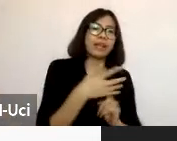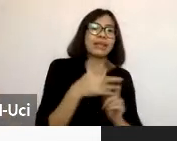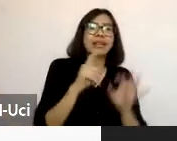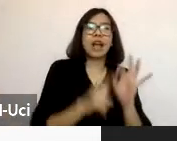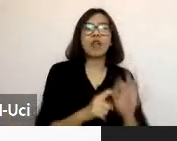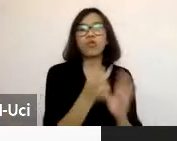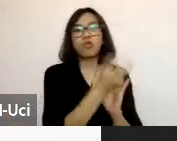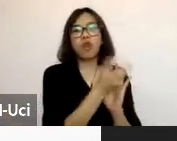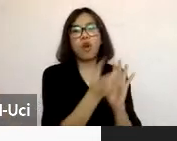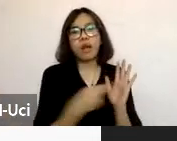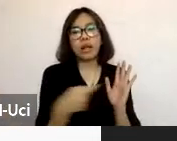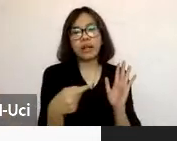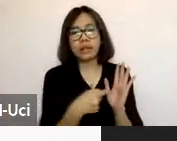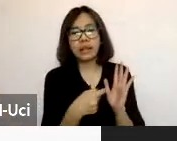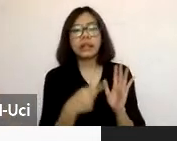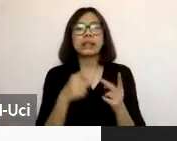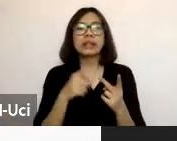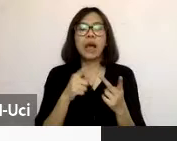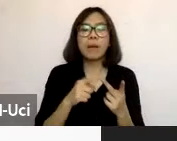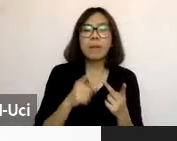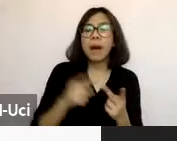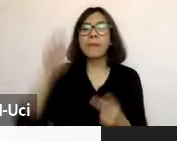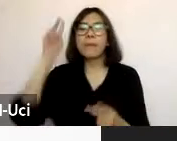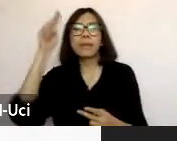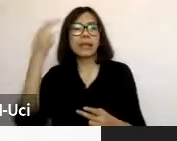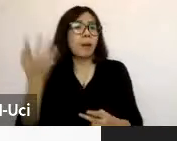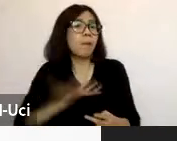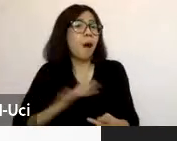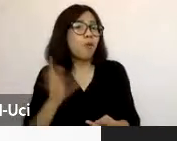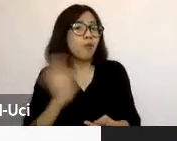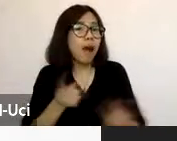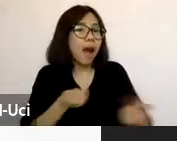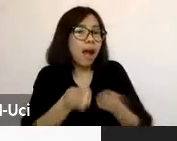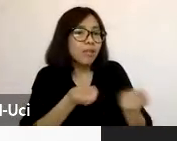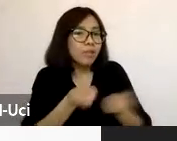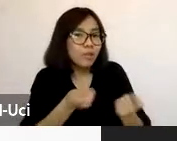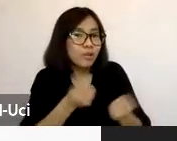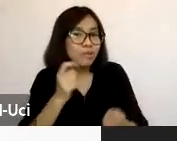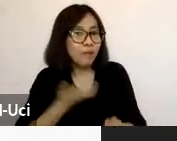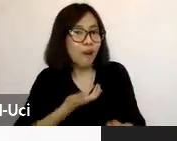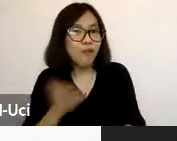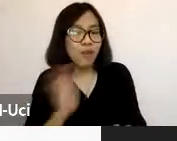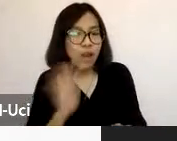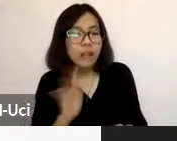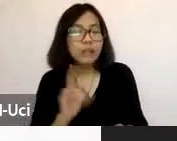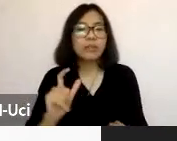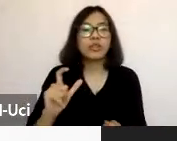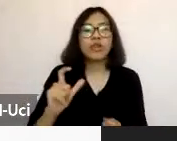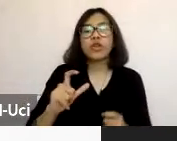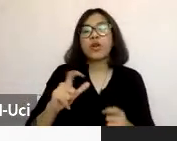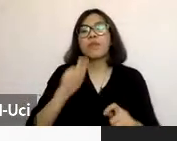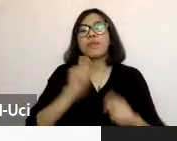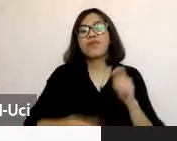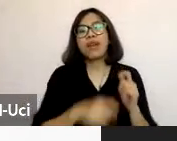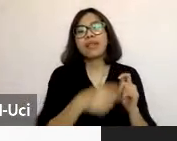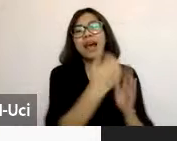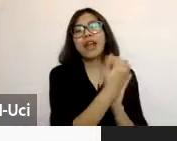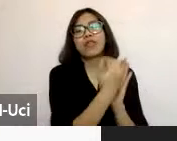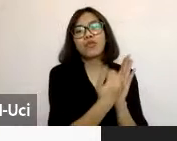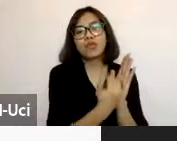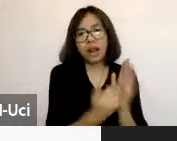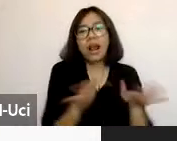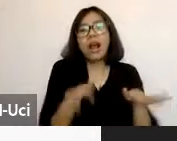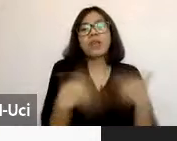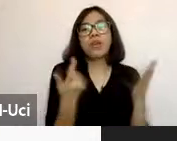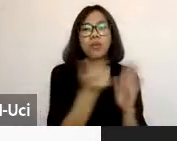dari politik global pemerintah yaitu Bagaimana caranya membuat peraturan perundang-undangan